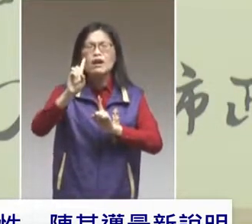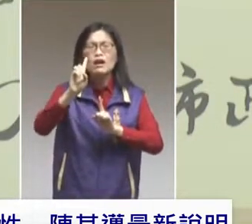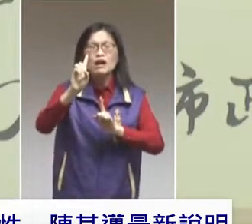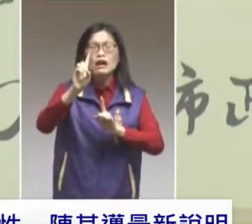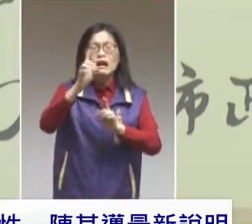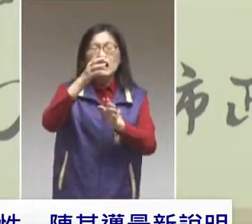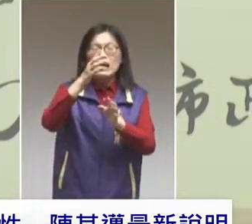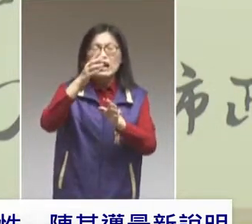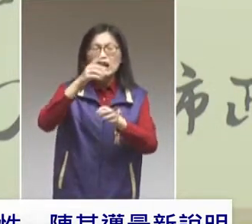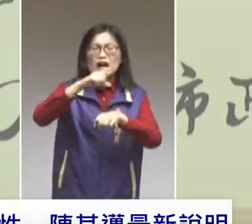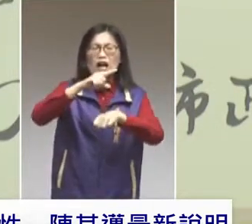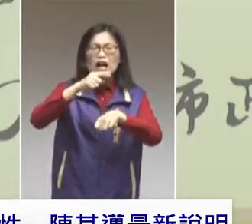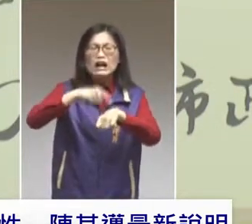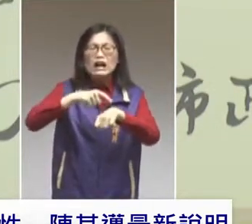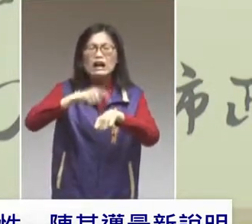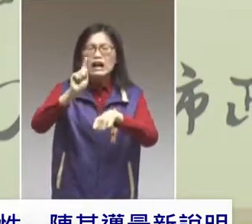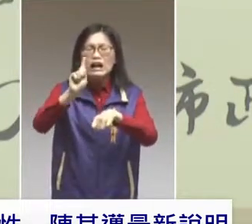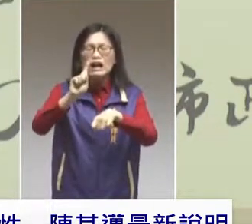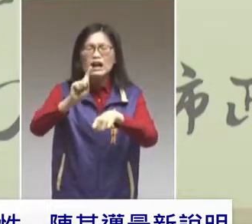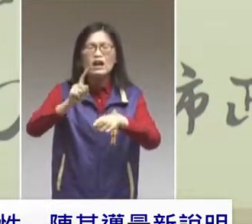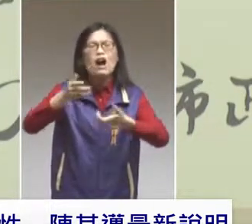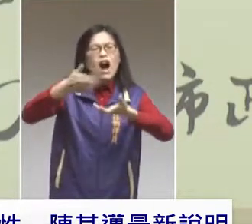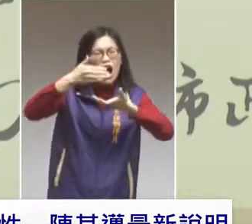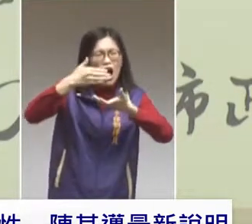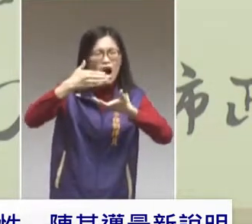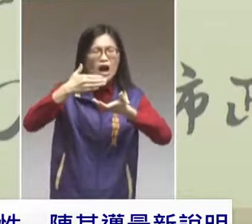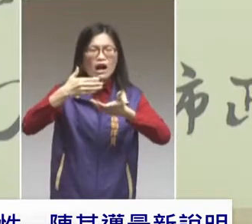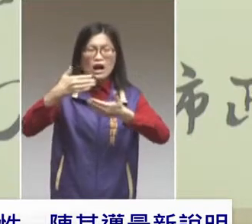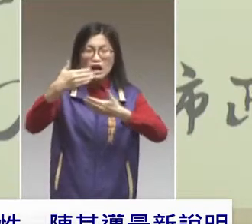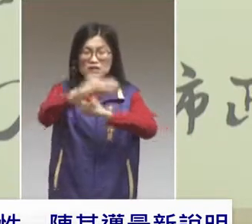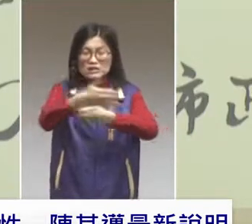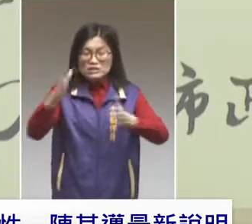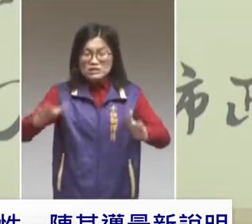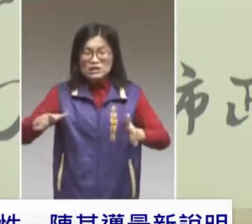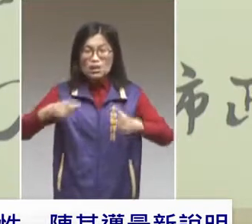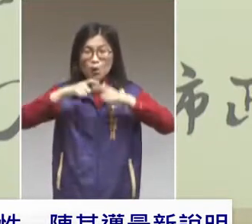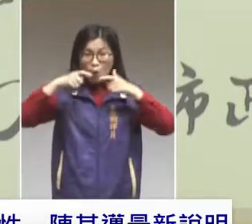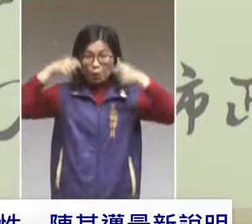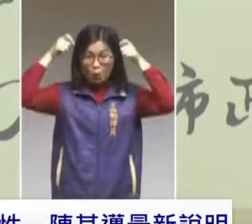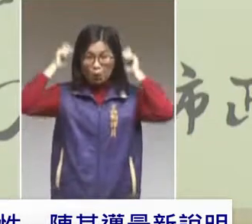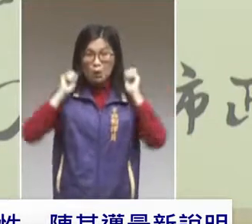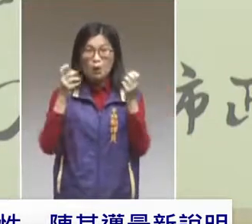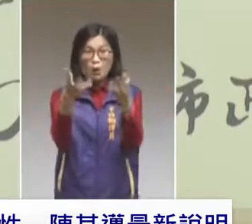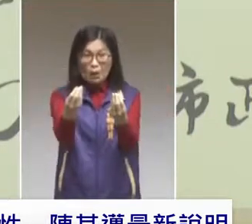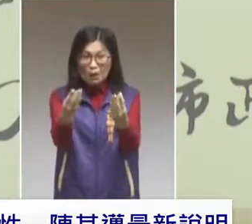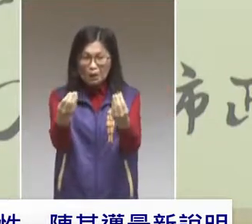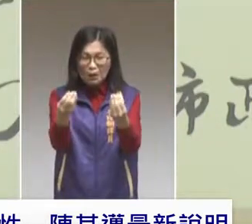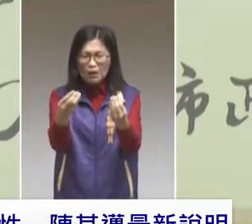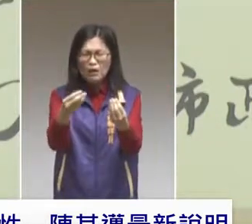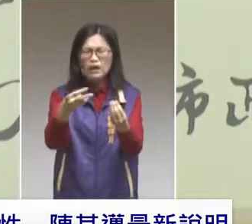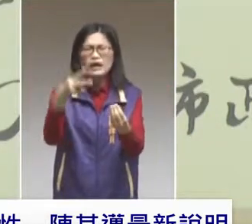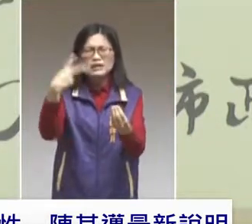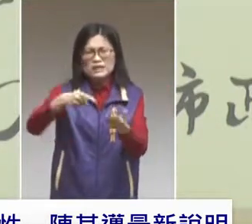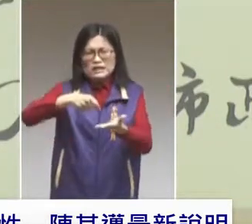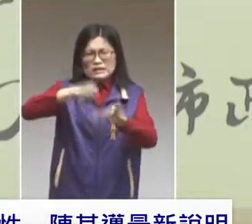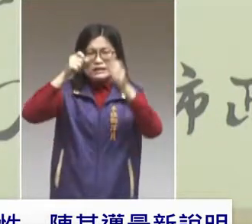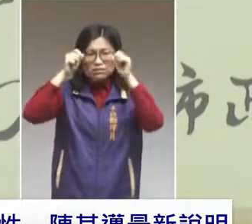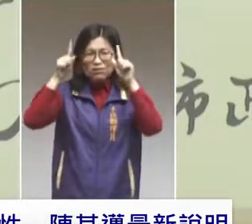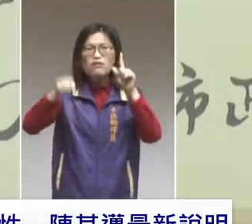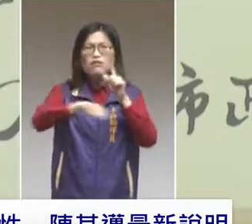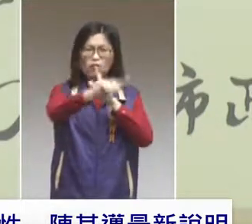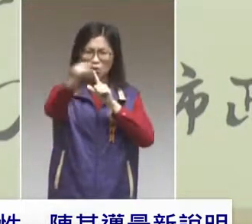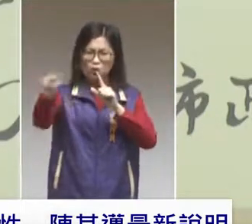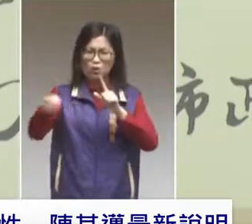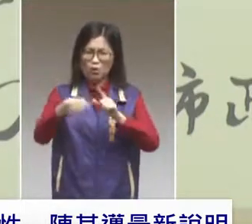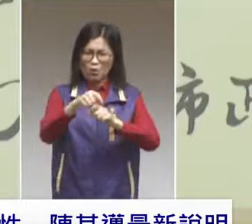实风险最高的还是在用餐或者是这个像在室内没有戴口罩的这个地